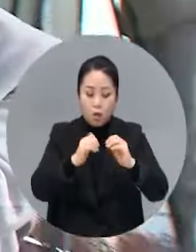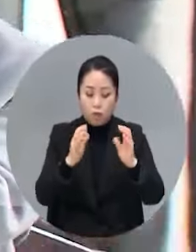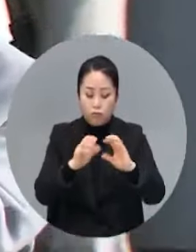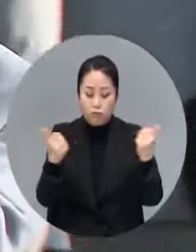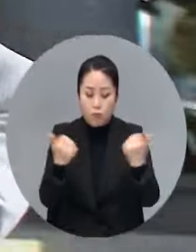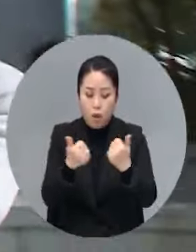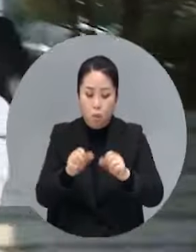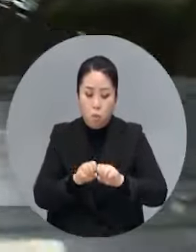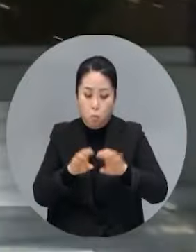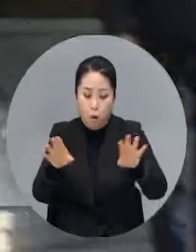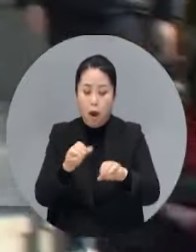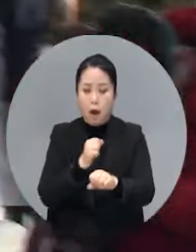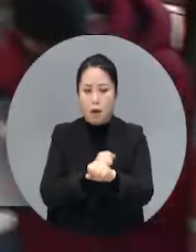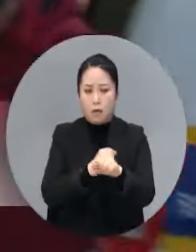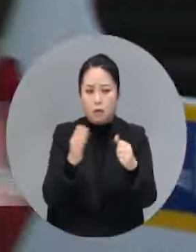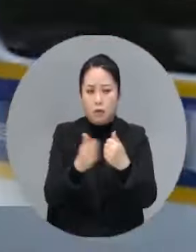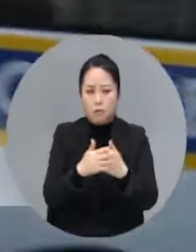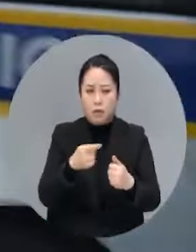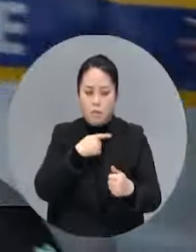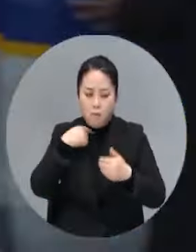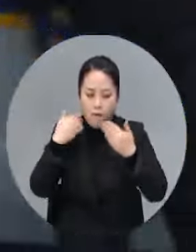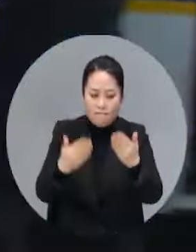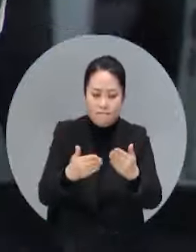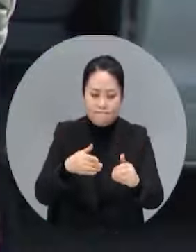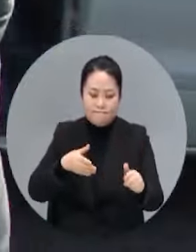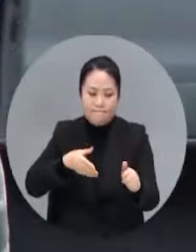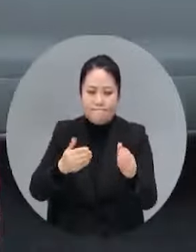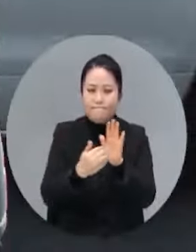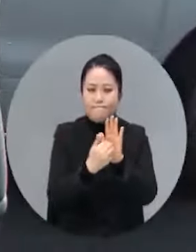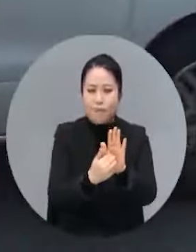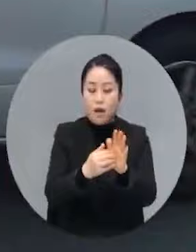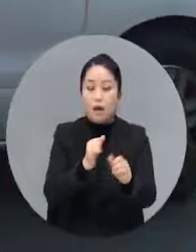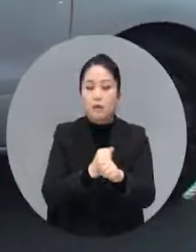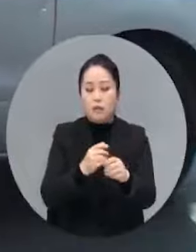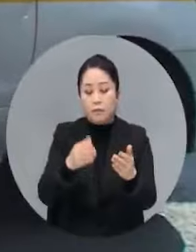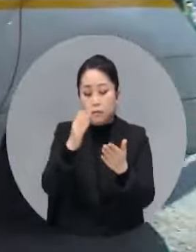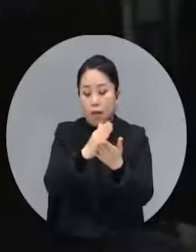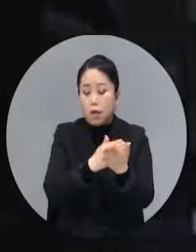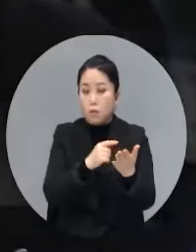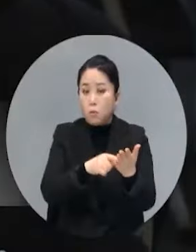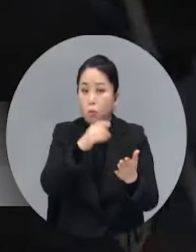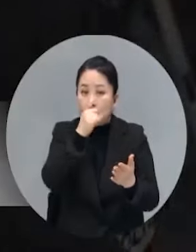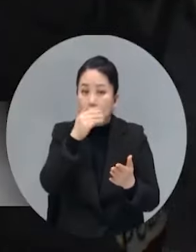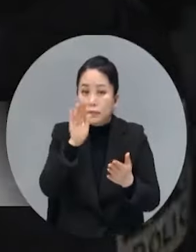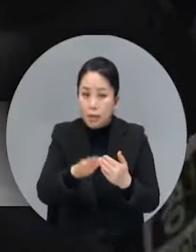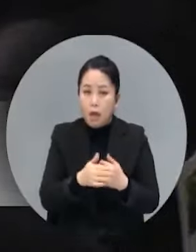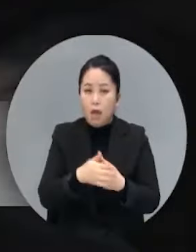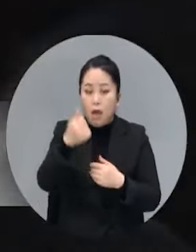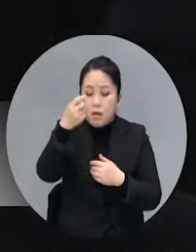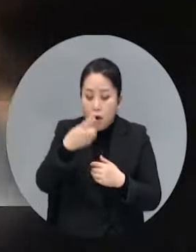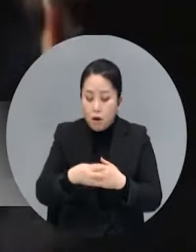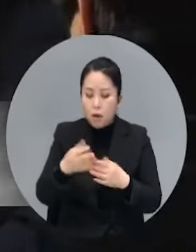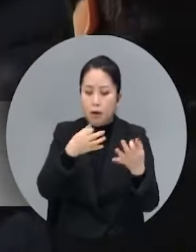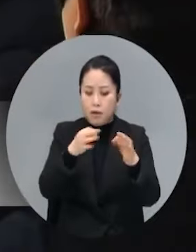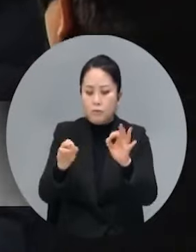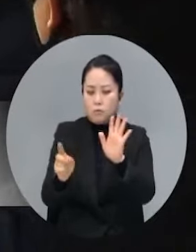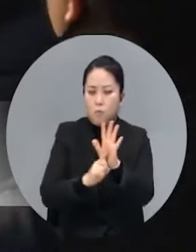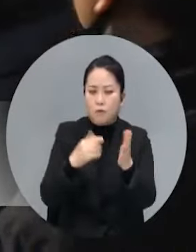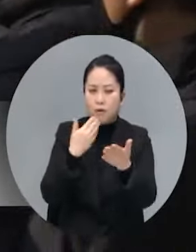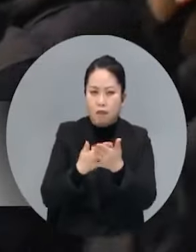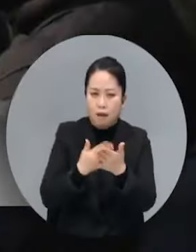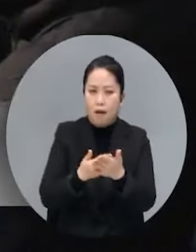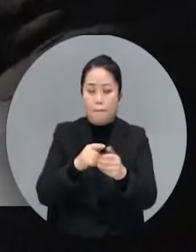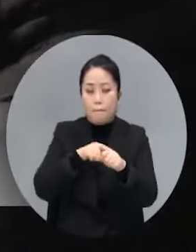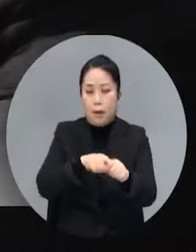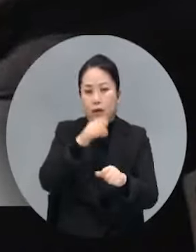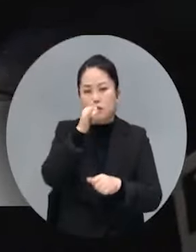걸어 처단하겠다는 취지의 내용이 담긴 것으로 전해졌는데 김 씨는 수차례 이 글의 공개를 요구해온 것으로 알려졌습니다.